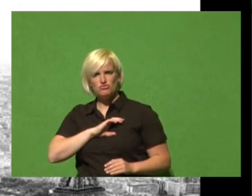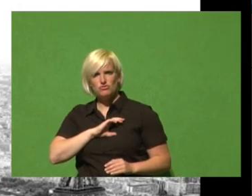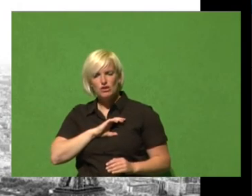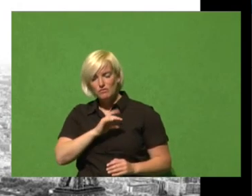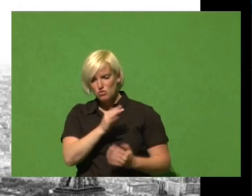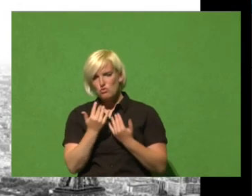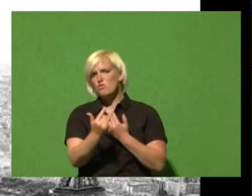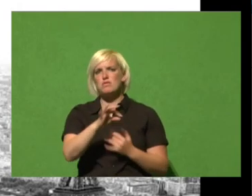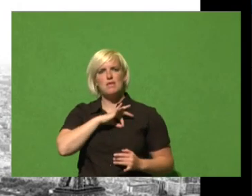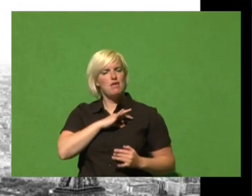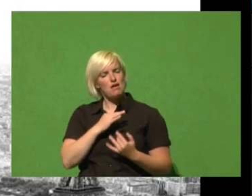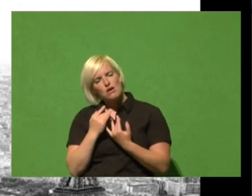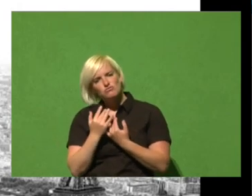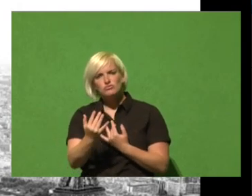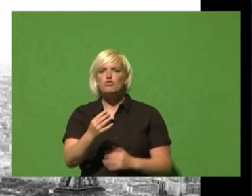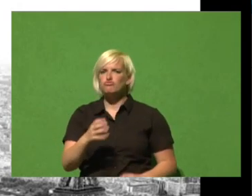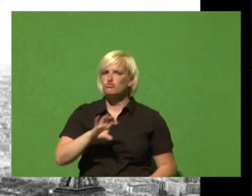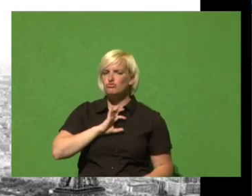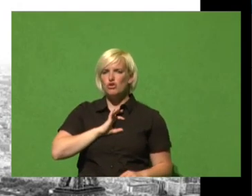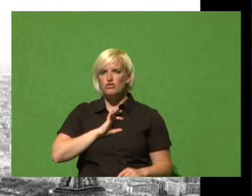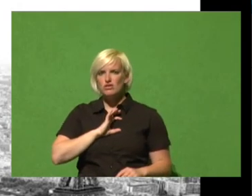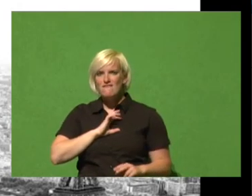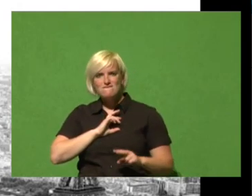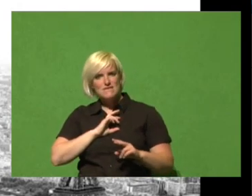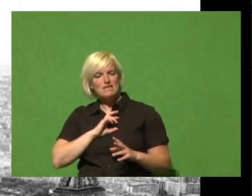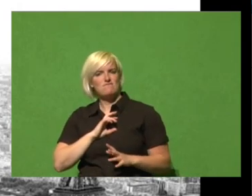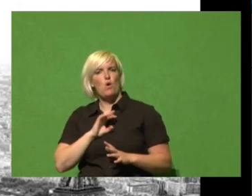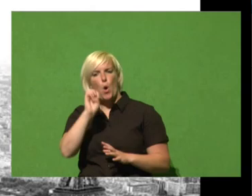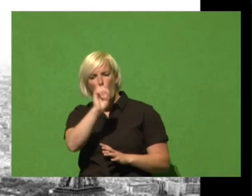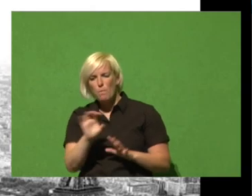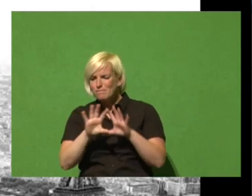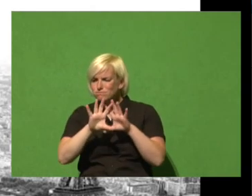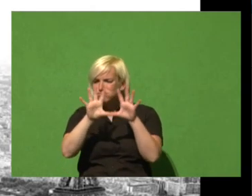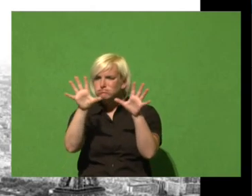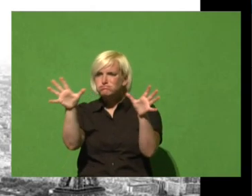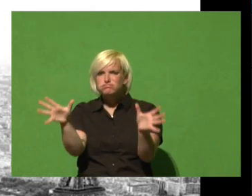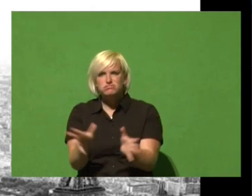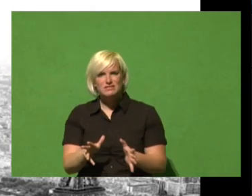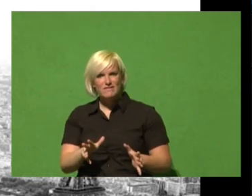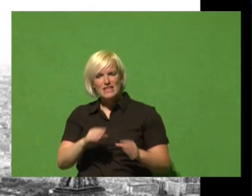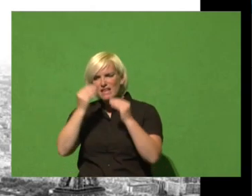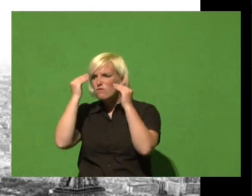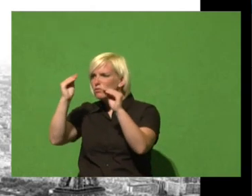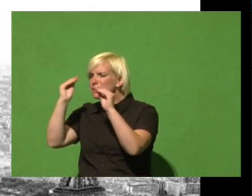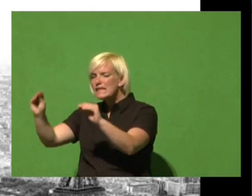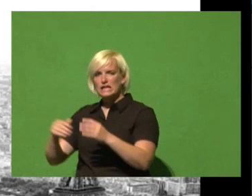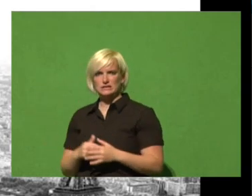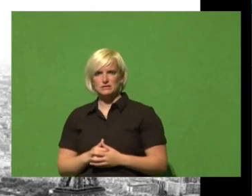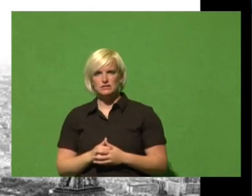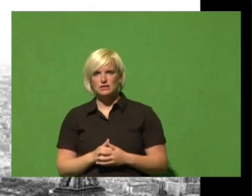einer kontinentalen Bewegung zu werden und uns auch kennenzulernen über die Grenzen hinweg, jenseits von